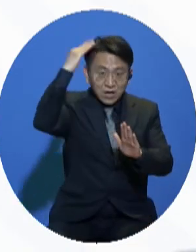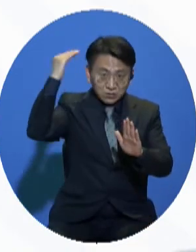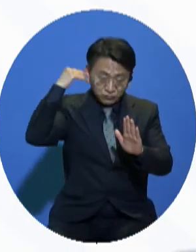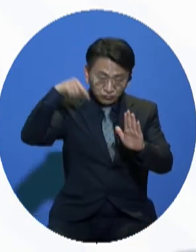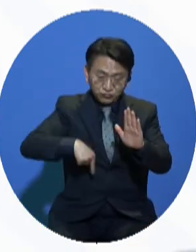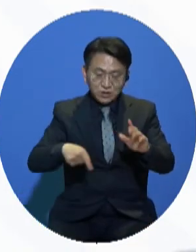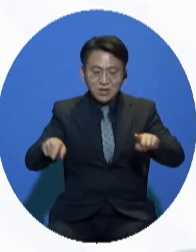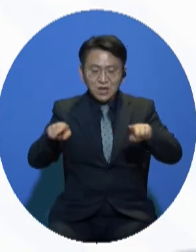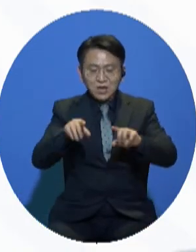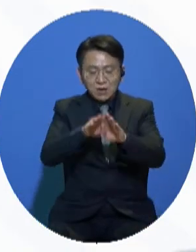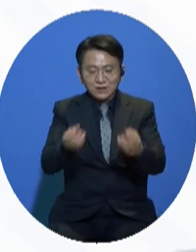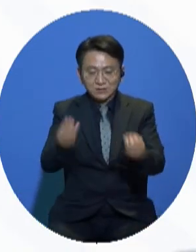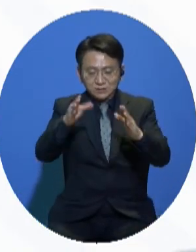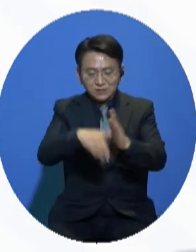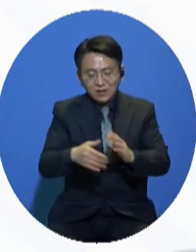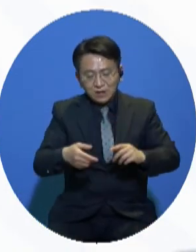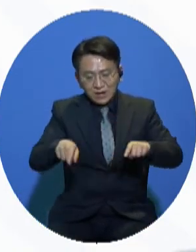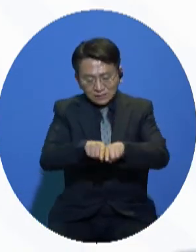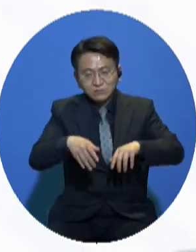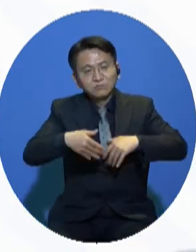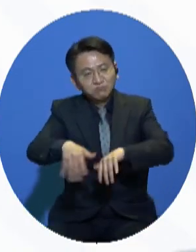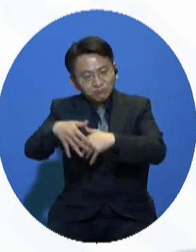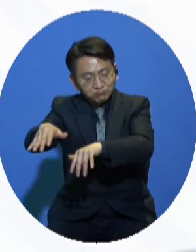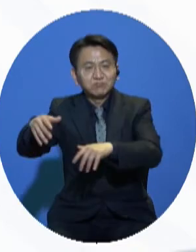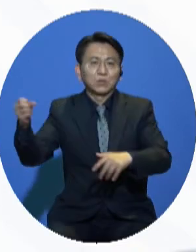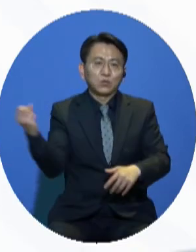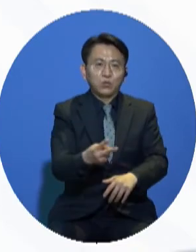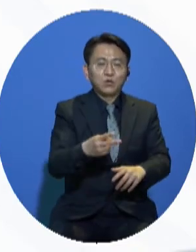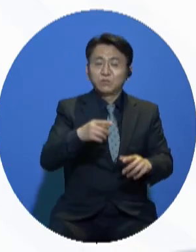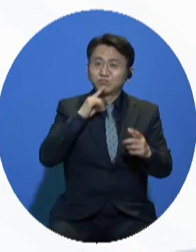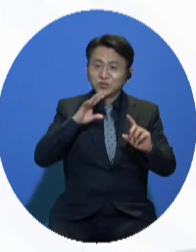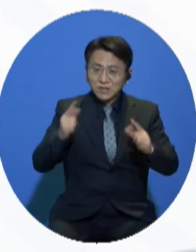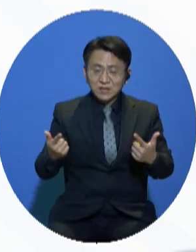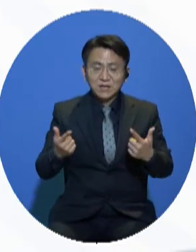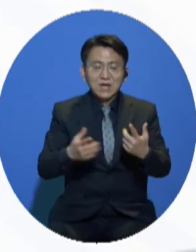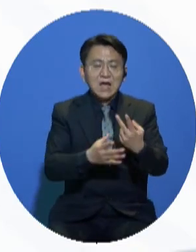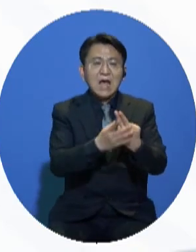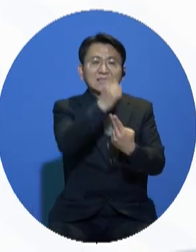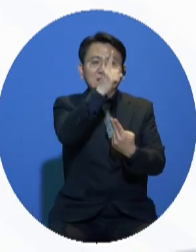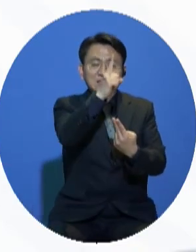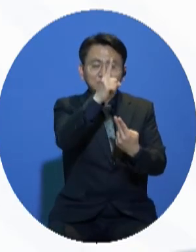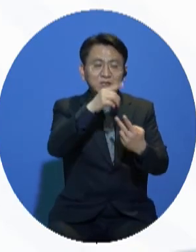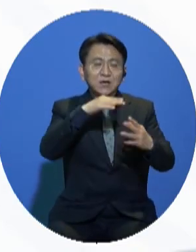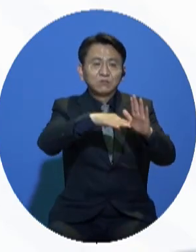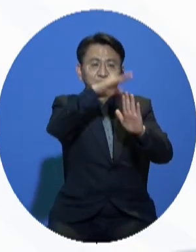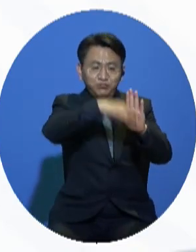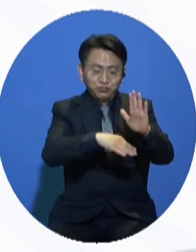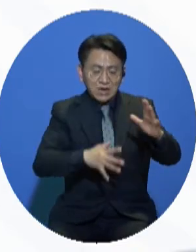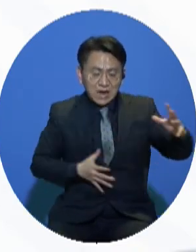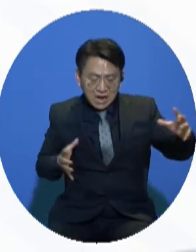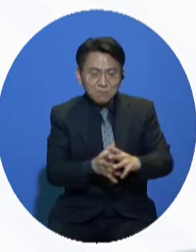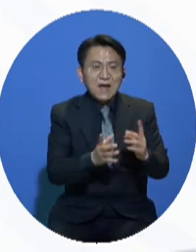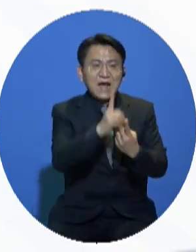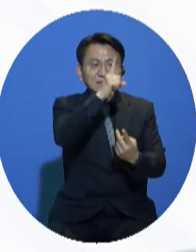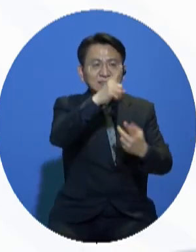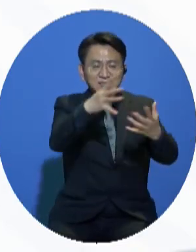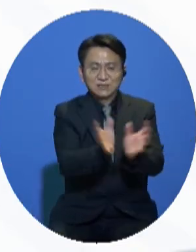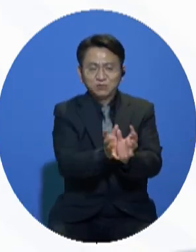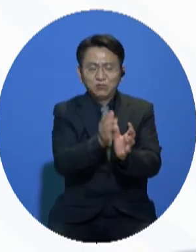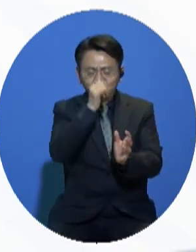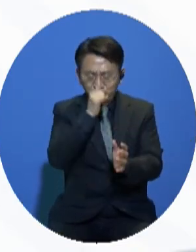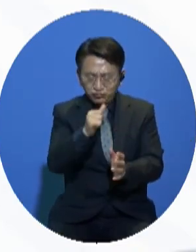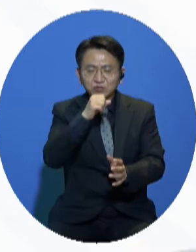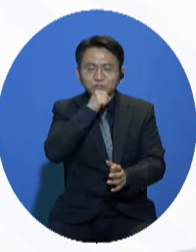때 공동 입장하였습니다. 그뿐만 아니라 남북 단일팀, 즉 남한과 북한 선수들로 구성된 단일팀이